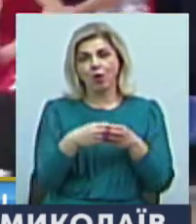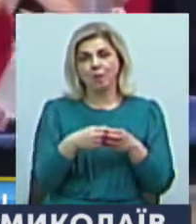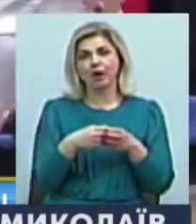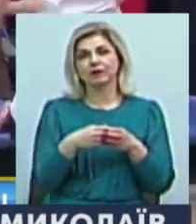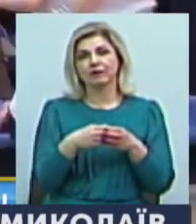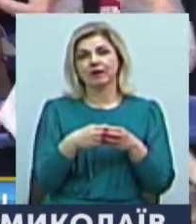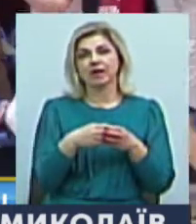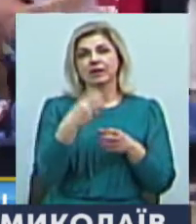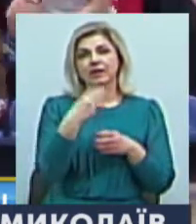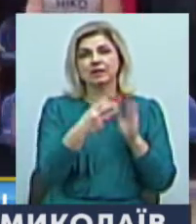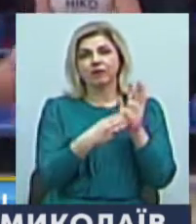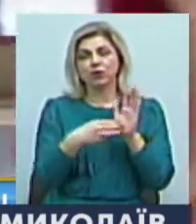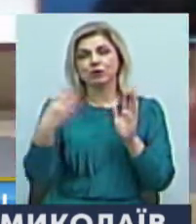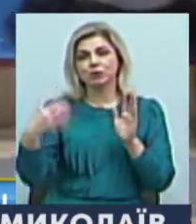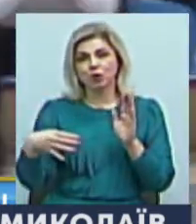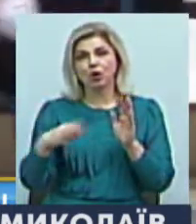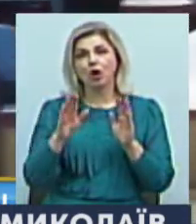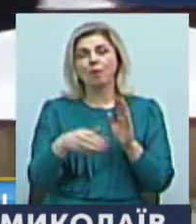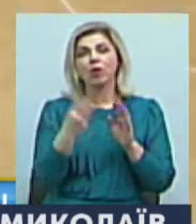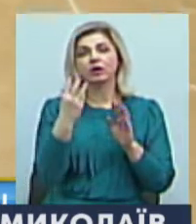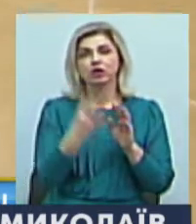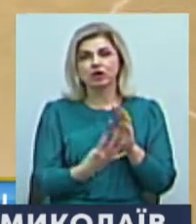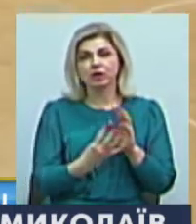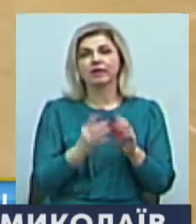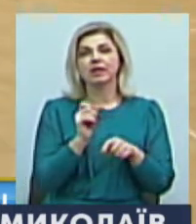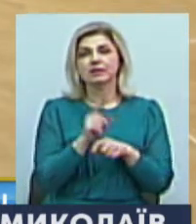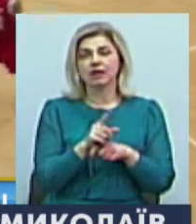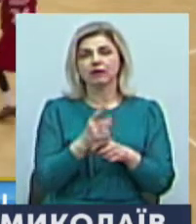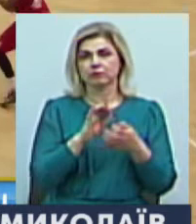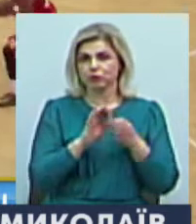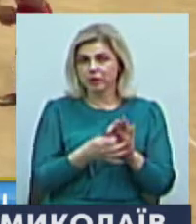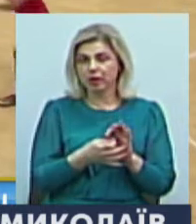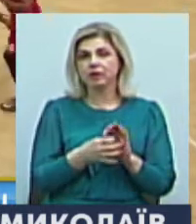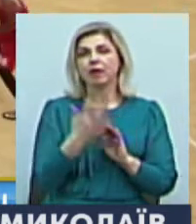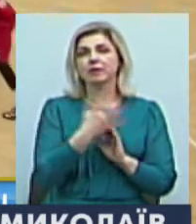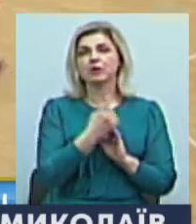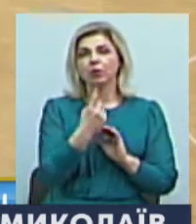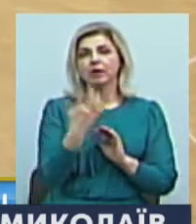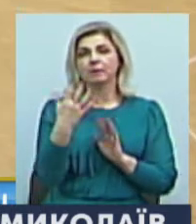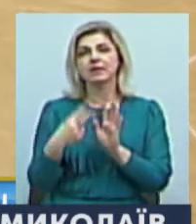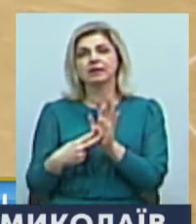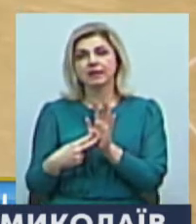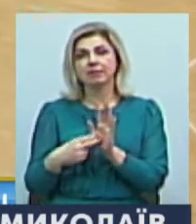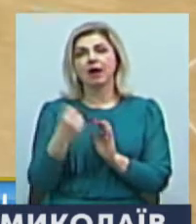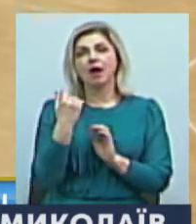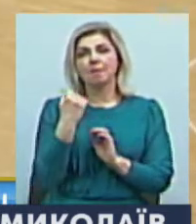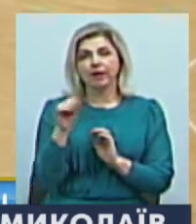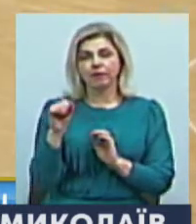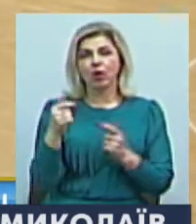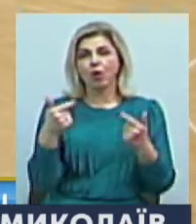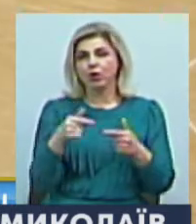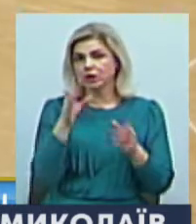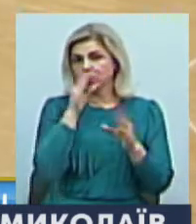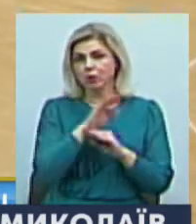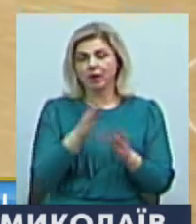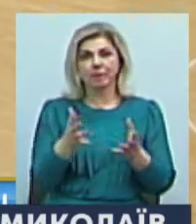Прометея 38-40. Після третьої чверті завдання господарів ускладнилося 51-57. Свою перевагу гості не зуміли